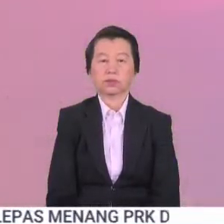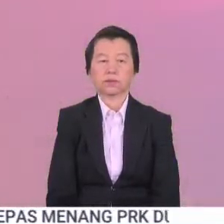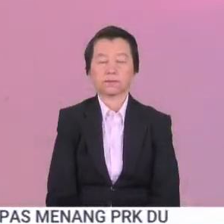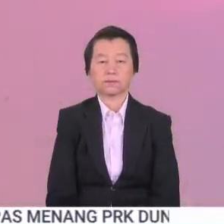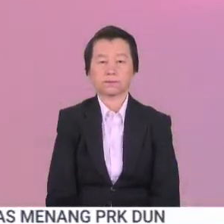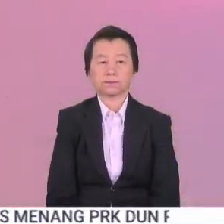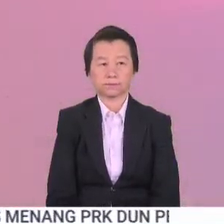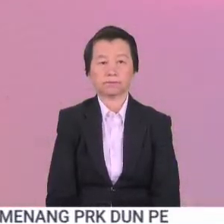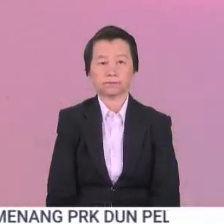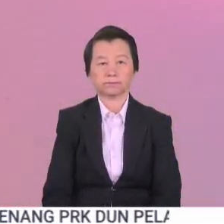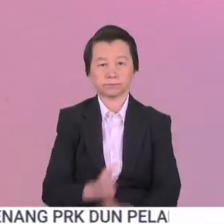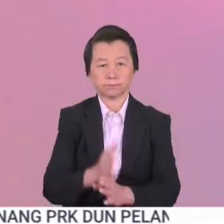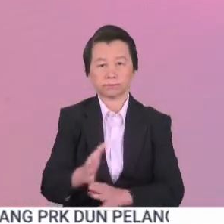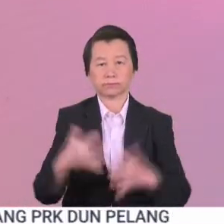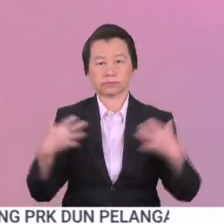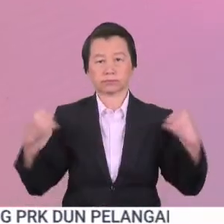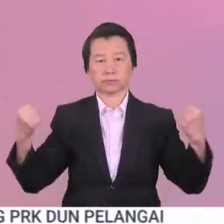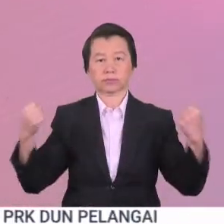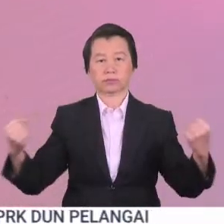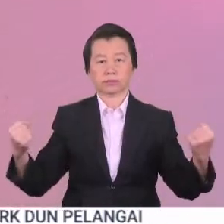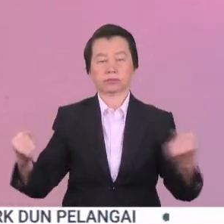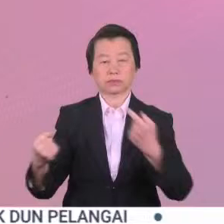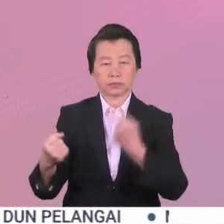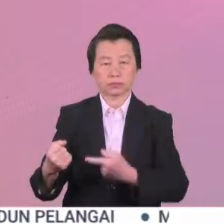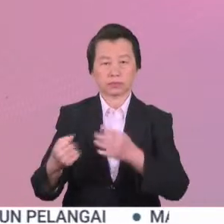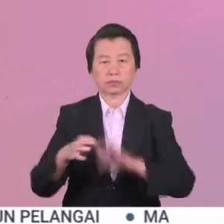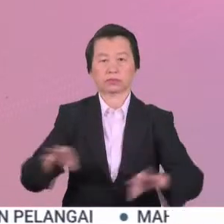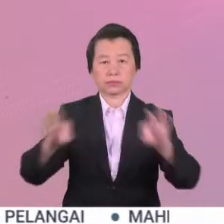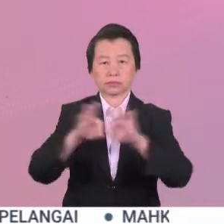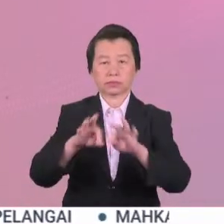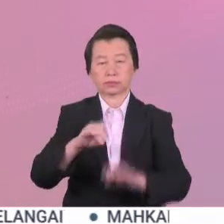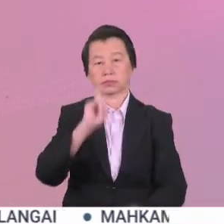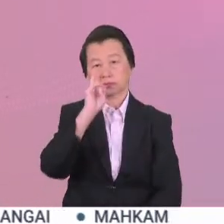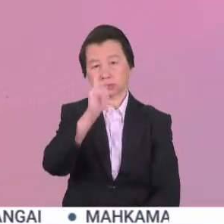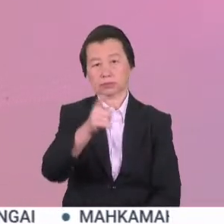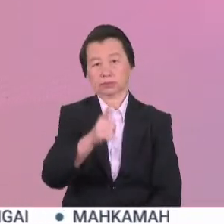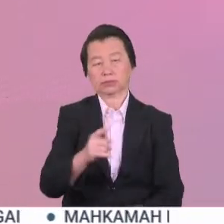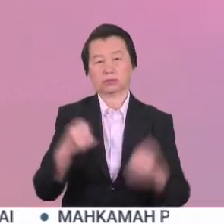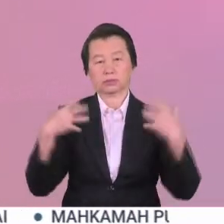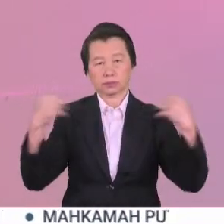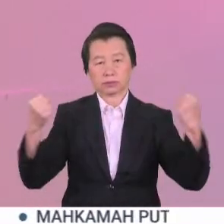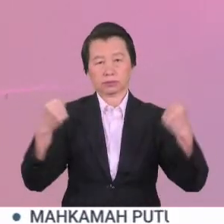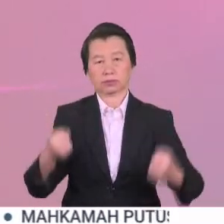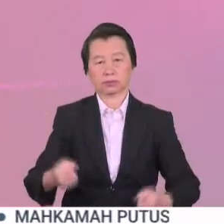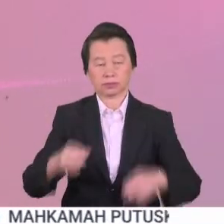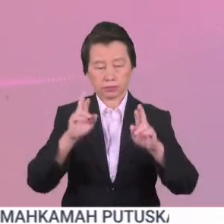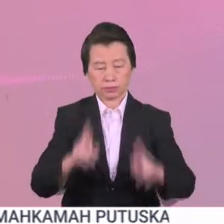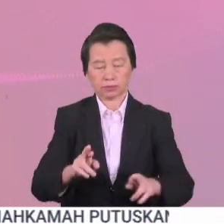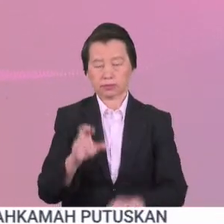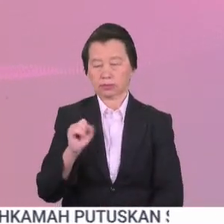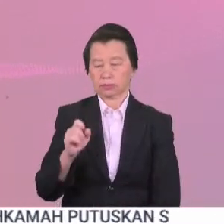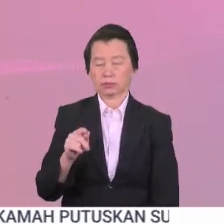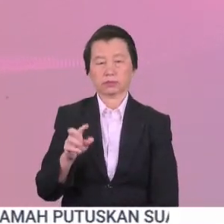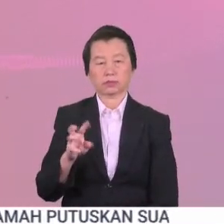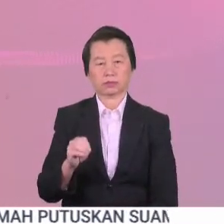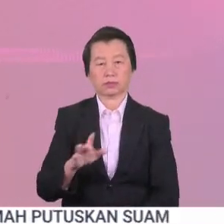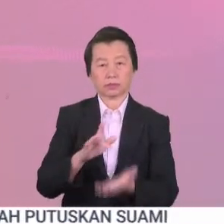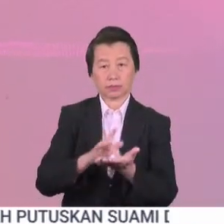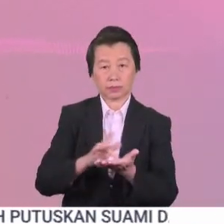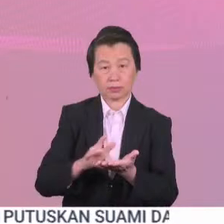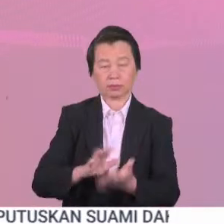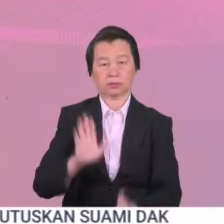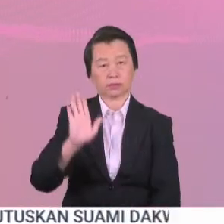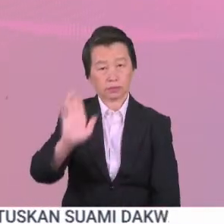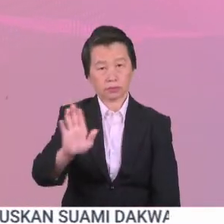RTM sektor kesihatan antara sektor terpenting dalam memastikan Kesejahteraan Rakyat skim perubatan Madani inisiatif